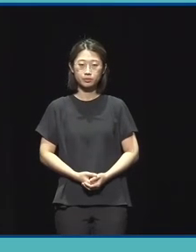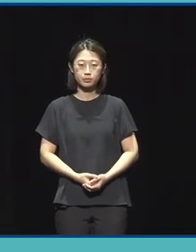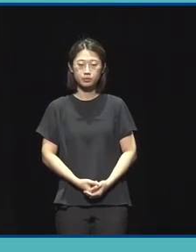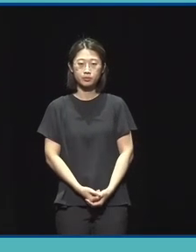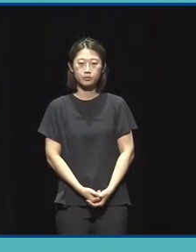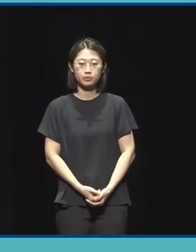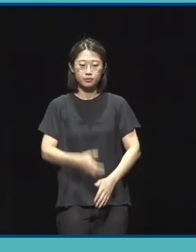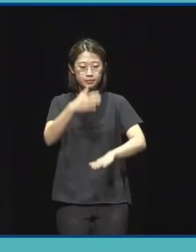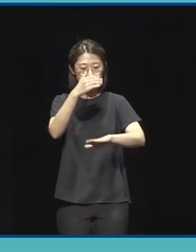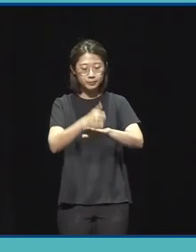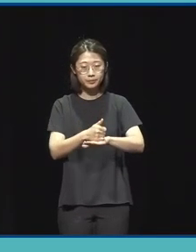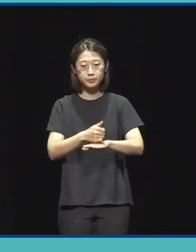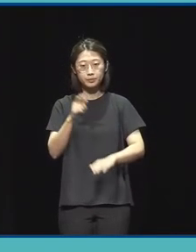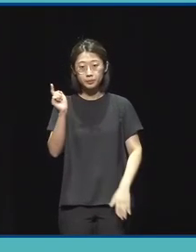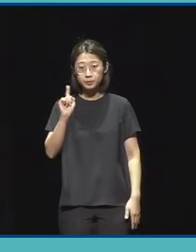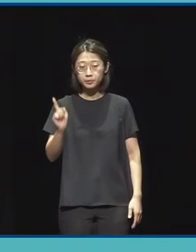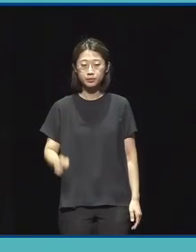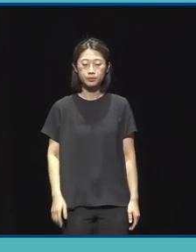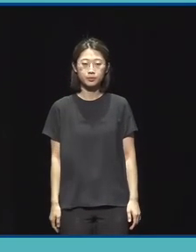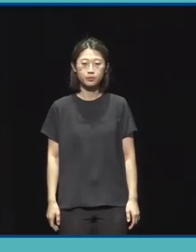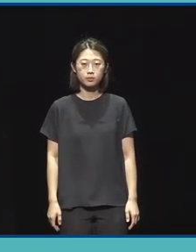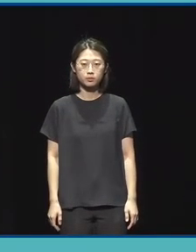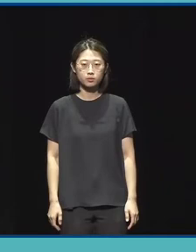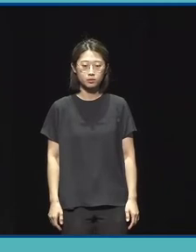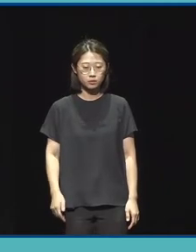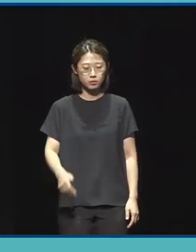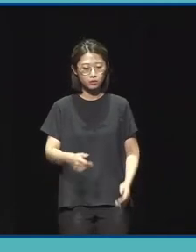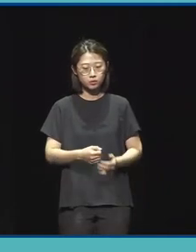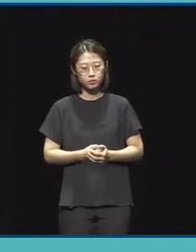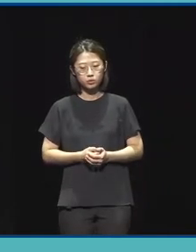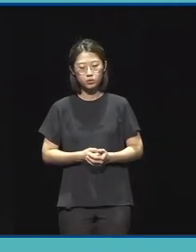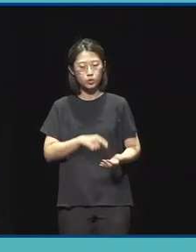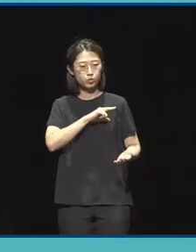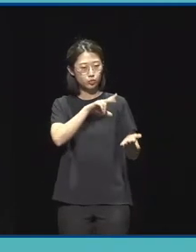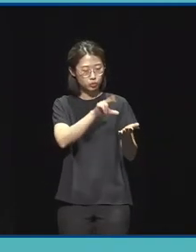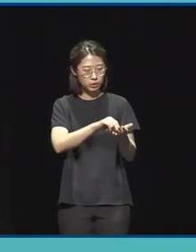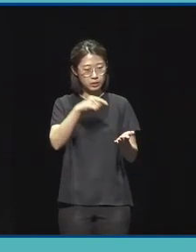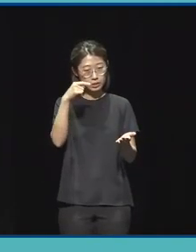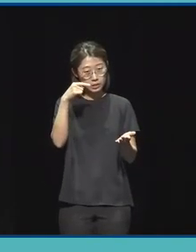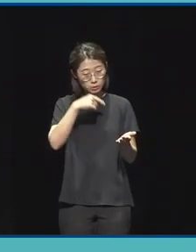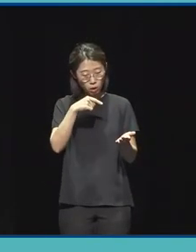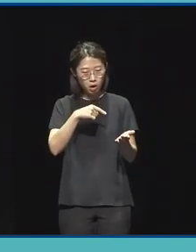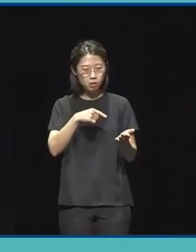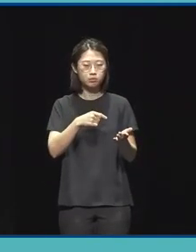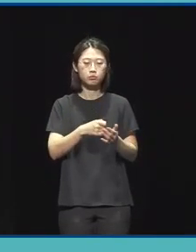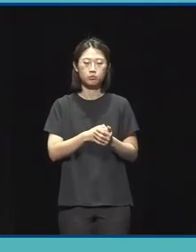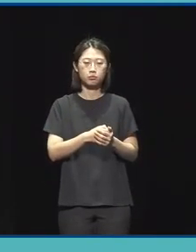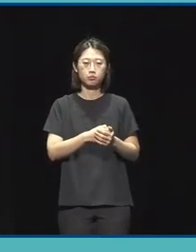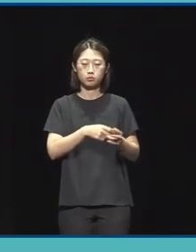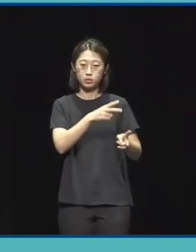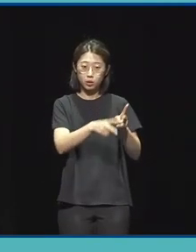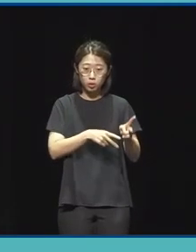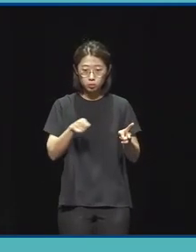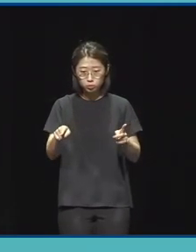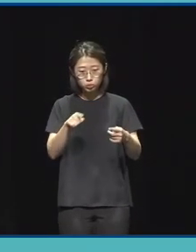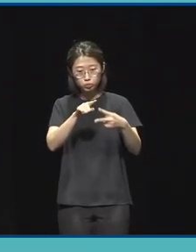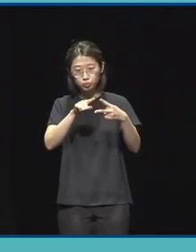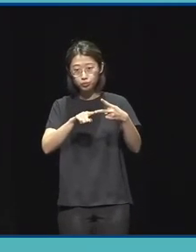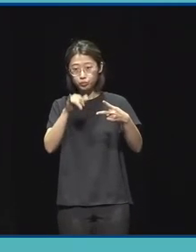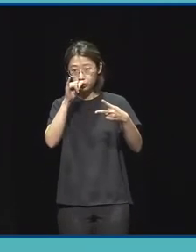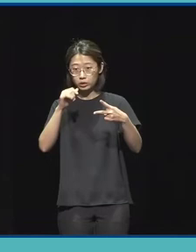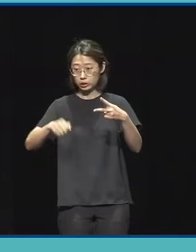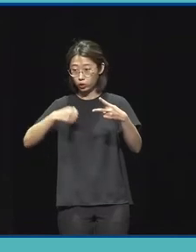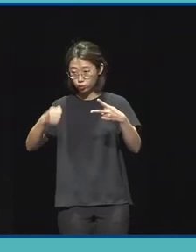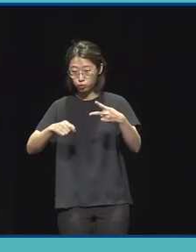저희가 자율 실행형 사업하고 주재심양형 사업이 있는데 차이는 어쨌든 자율